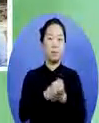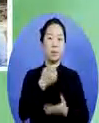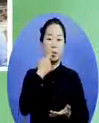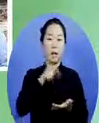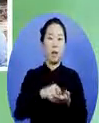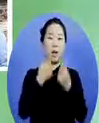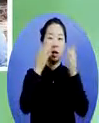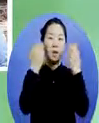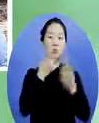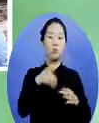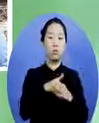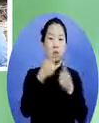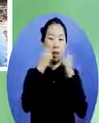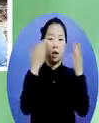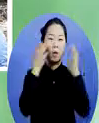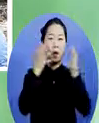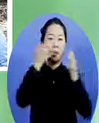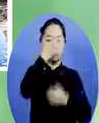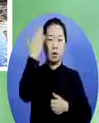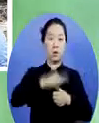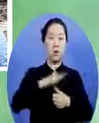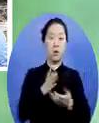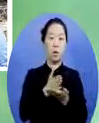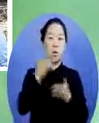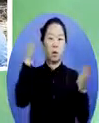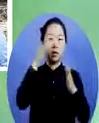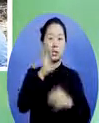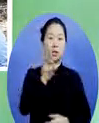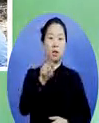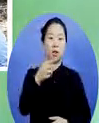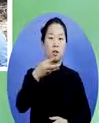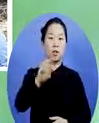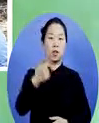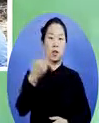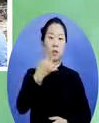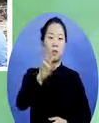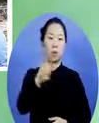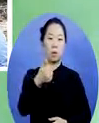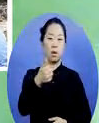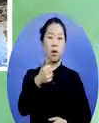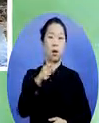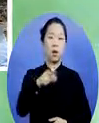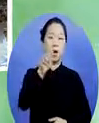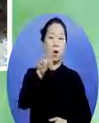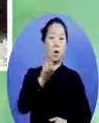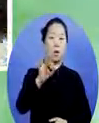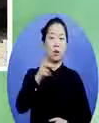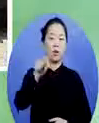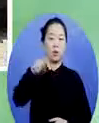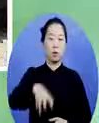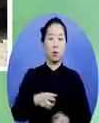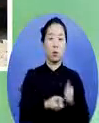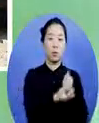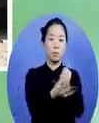백석문화대학교 아동청소년 학과 학생들은 지난 25일 연탄 4500 짱을 광덕면 의 저소득 10 가구의 배달